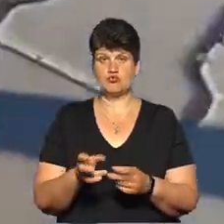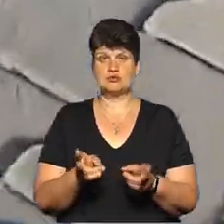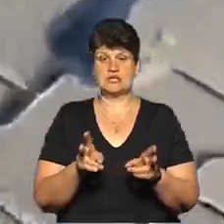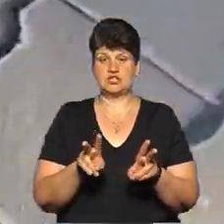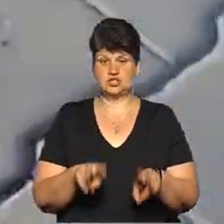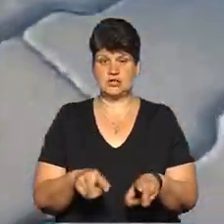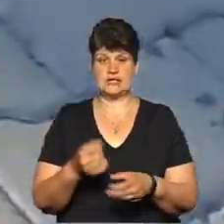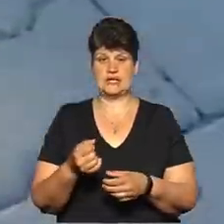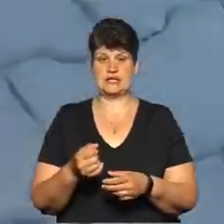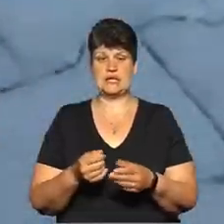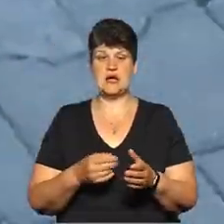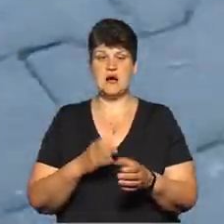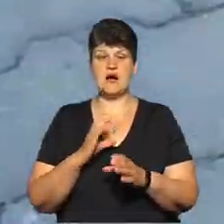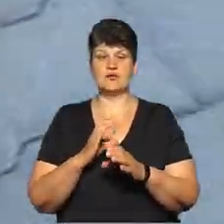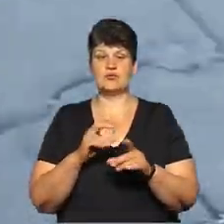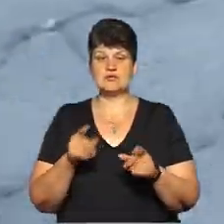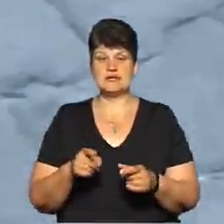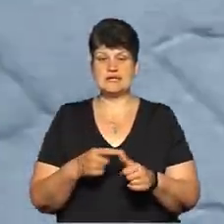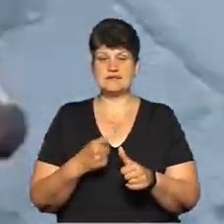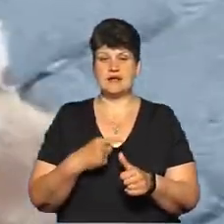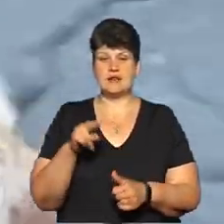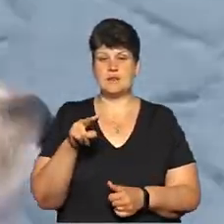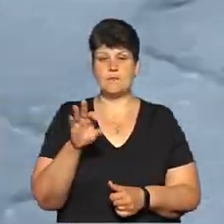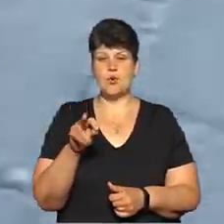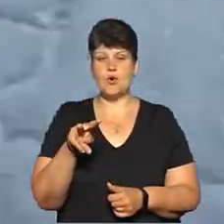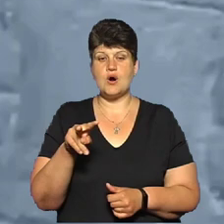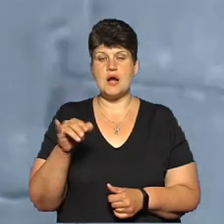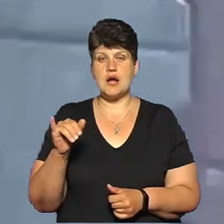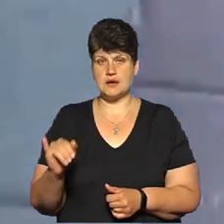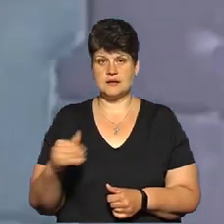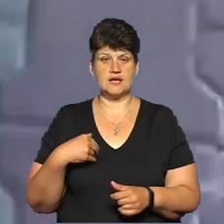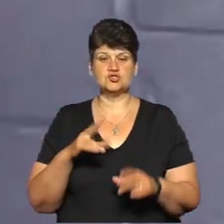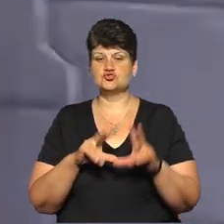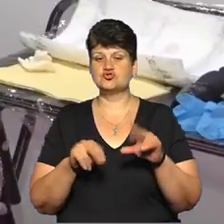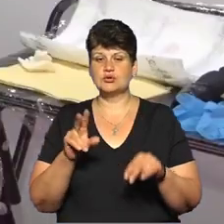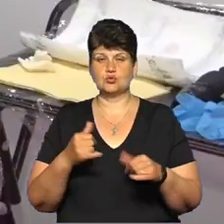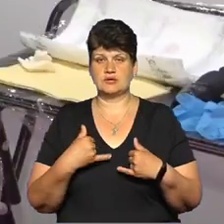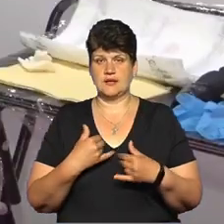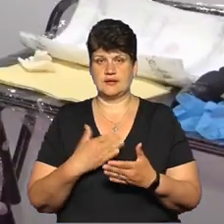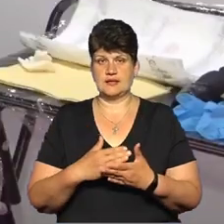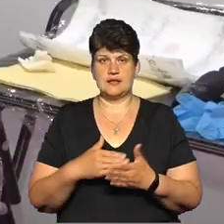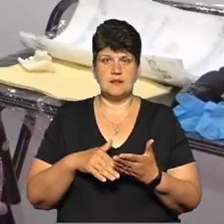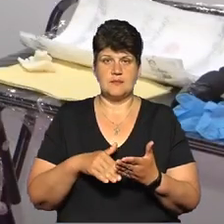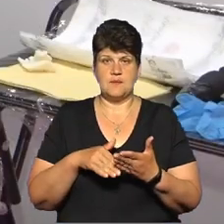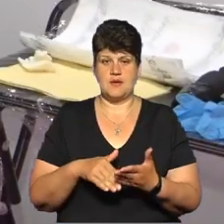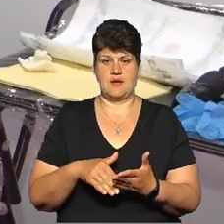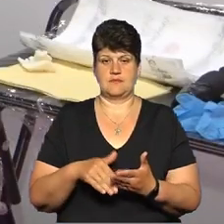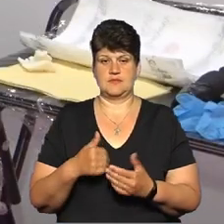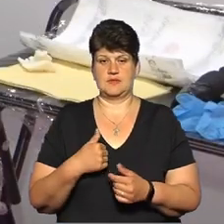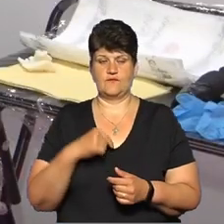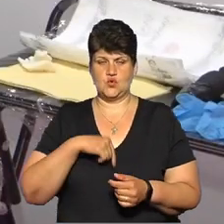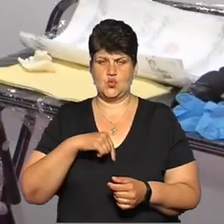автовокзалі. Назвали пса Поллі. Я очень счастлива, что она у меня есть. Она очень сильно помогает справиться с внутренними